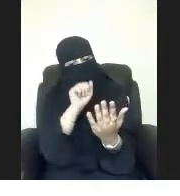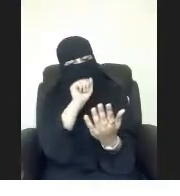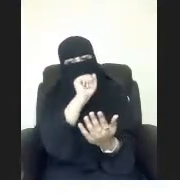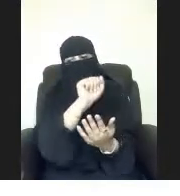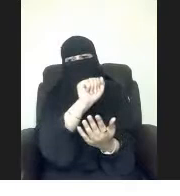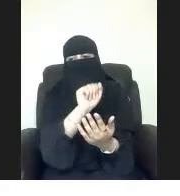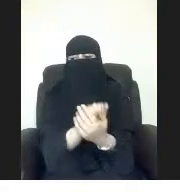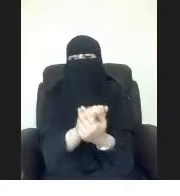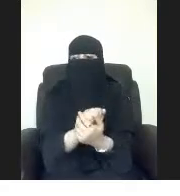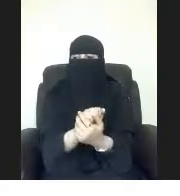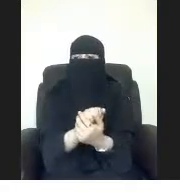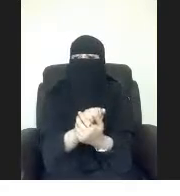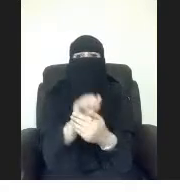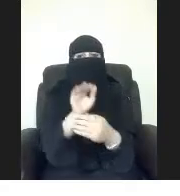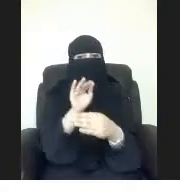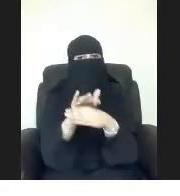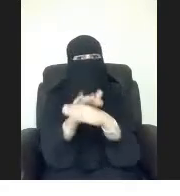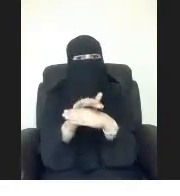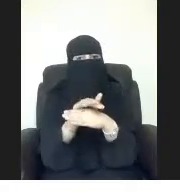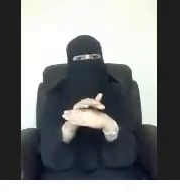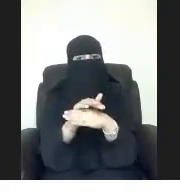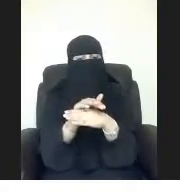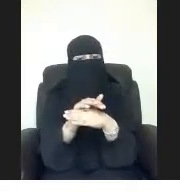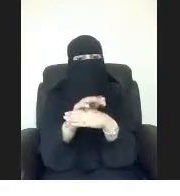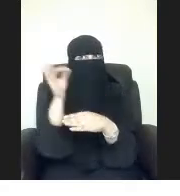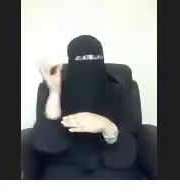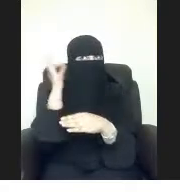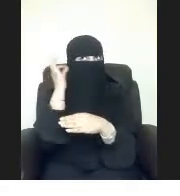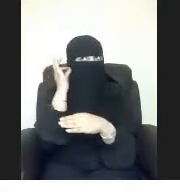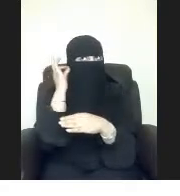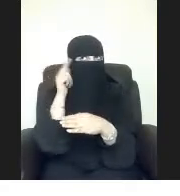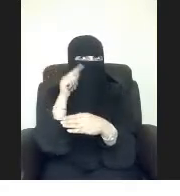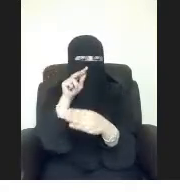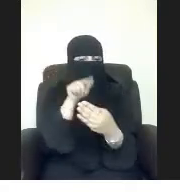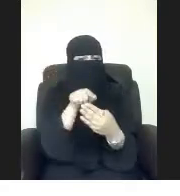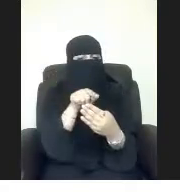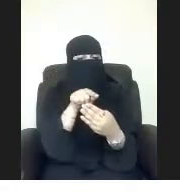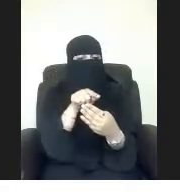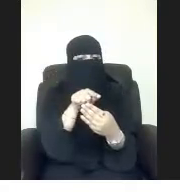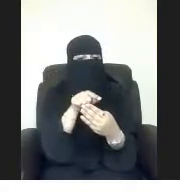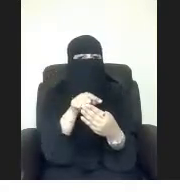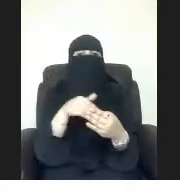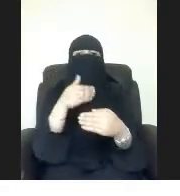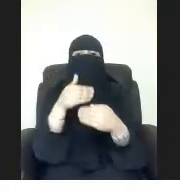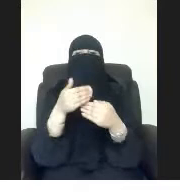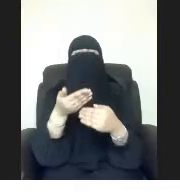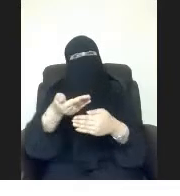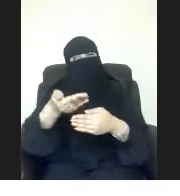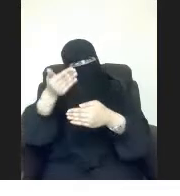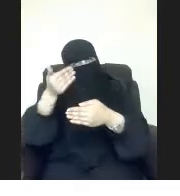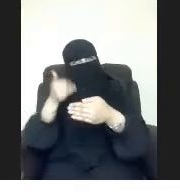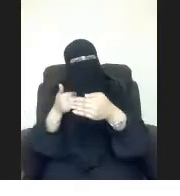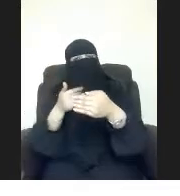وكذلك المحاضرات المسجلة، وتكون متاحة للطلاب قبل فترة كافية من المحاضرة